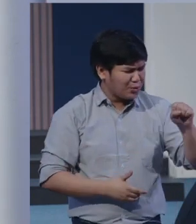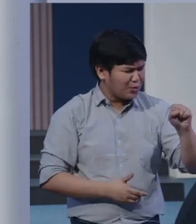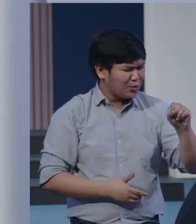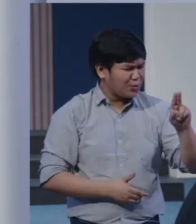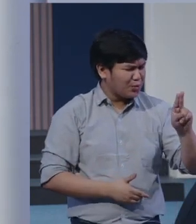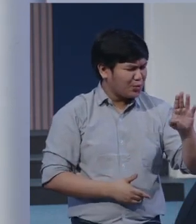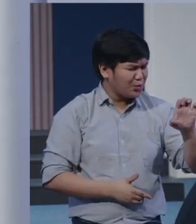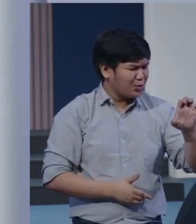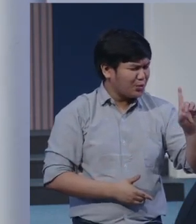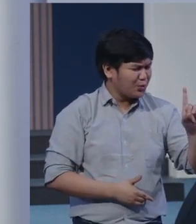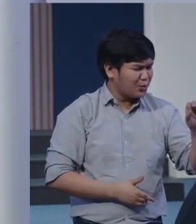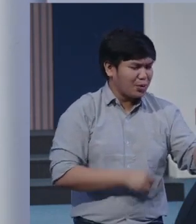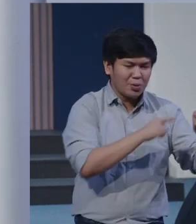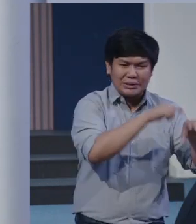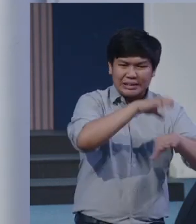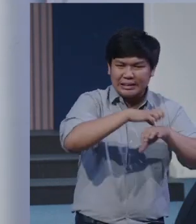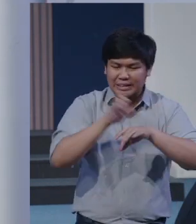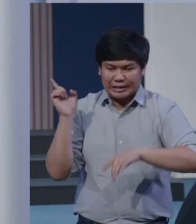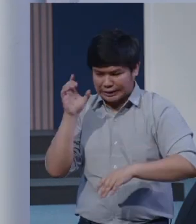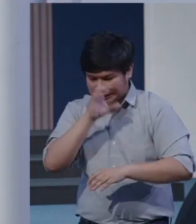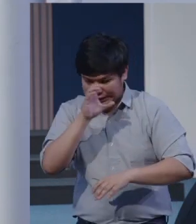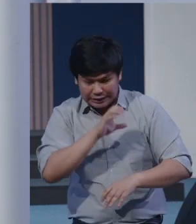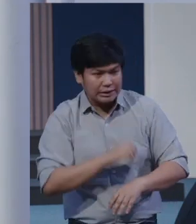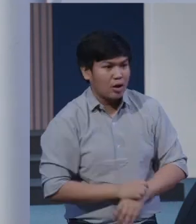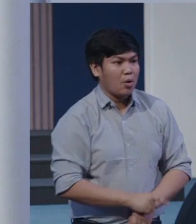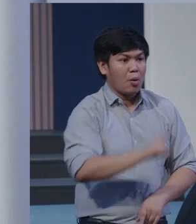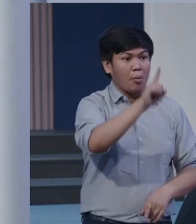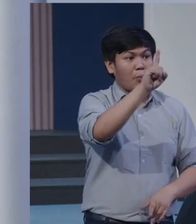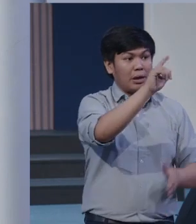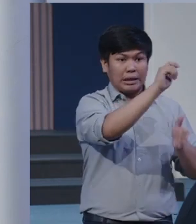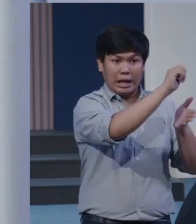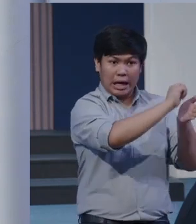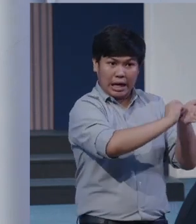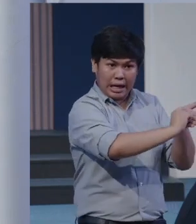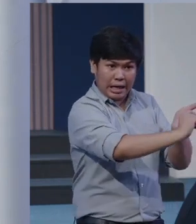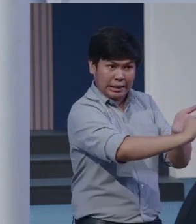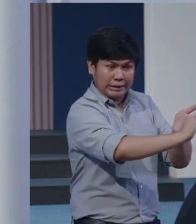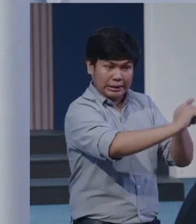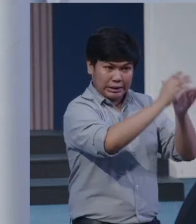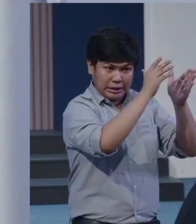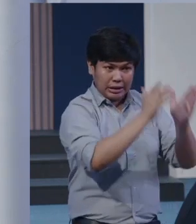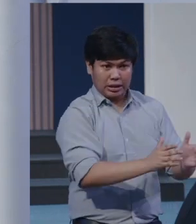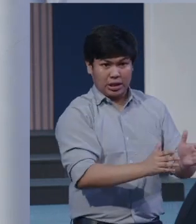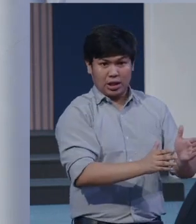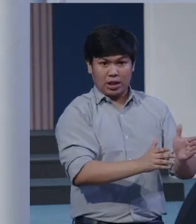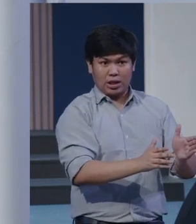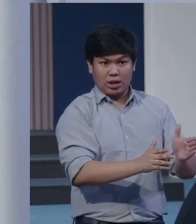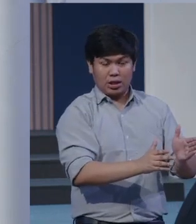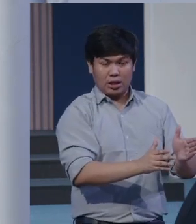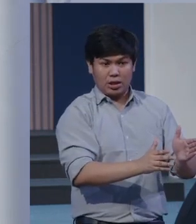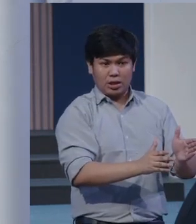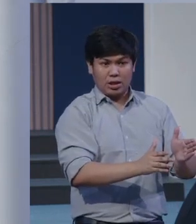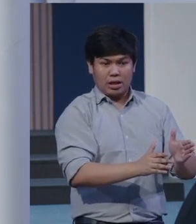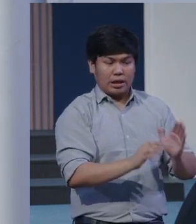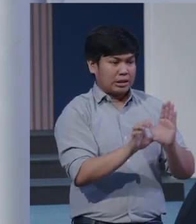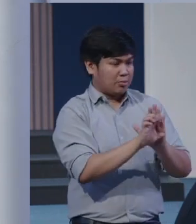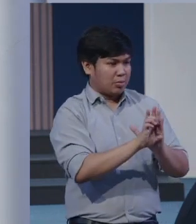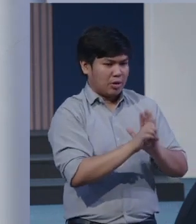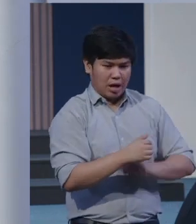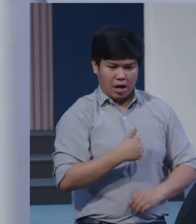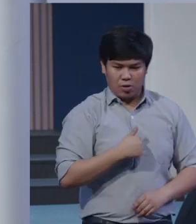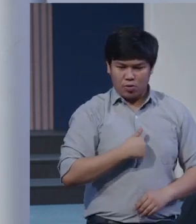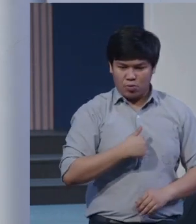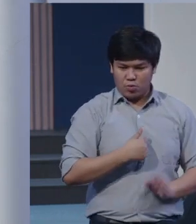no ang isang writer na ayaw gamitin ang sarili niyang pangalan no